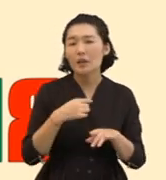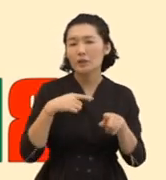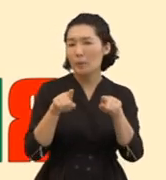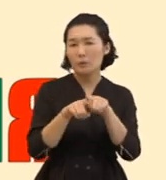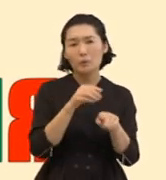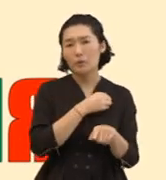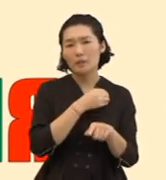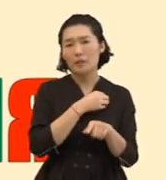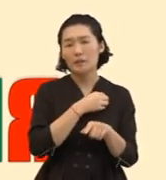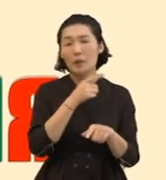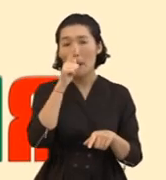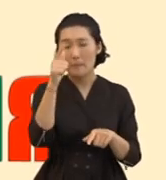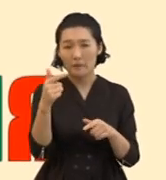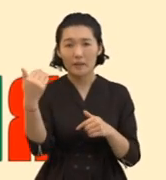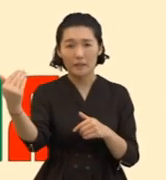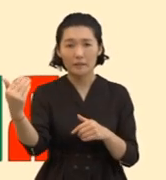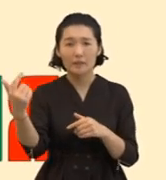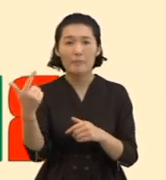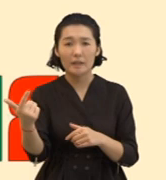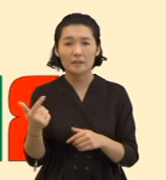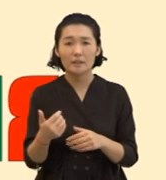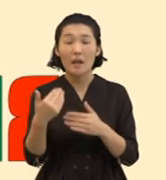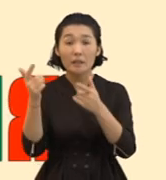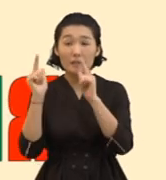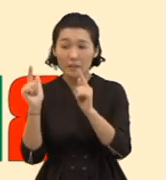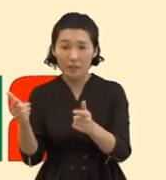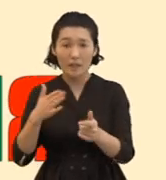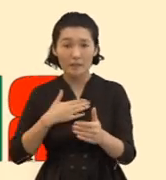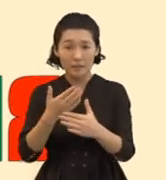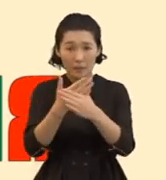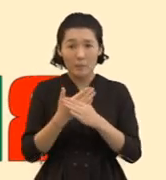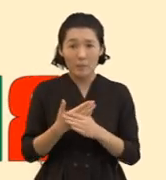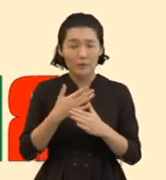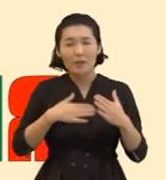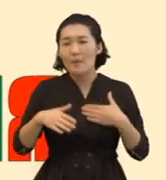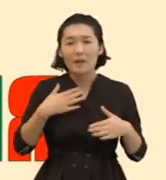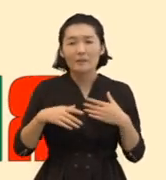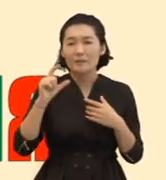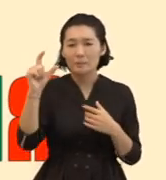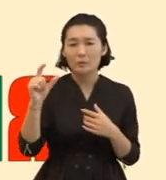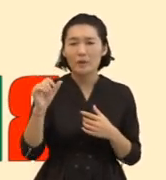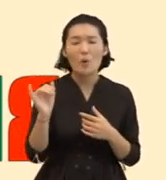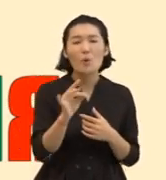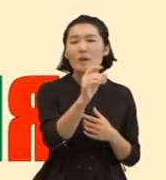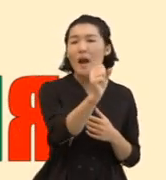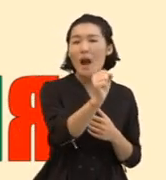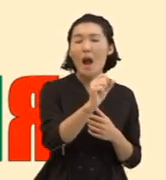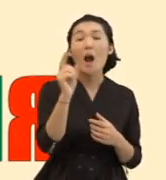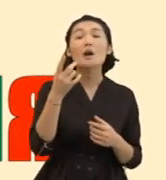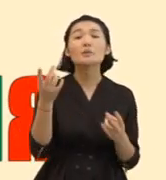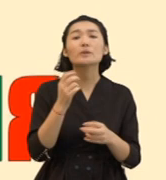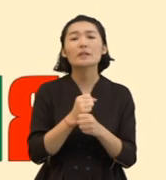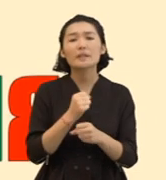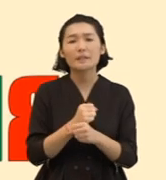похвалил их ь как ты согласен нам помочь обрадовались буквы ура а что надо делать